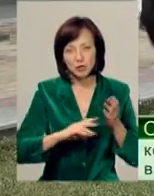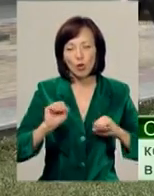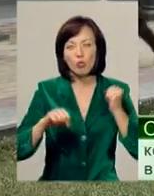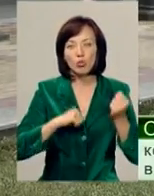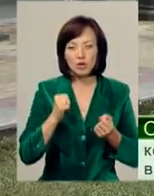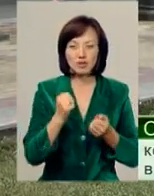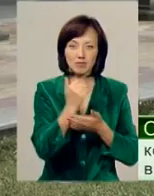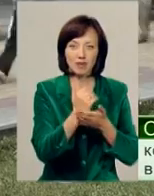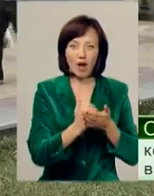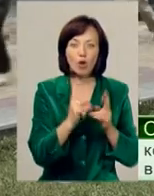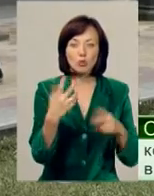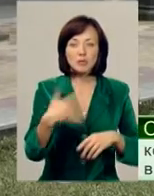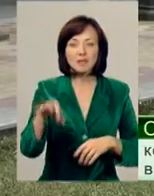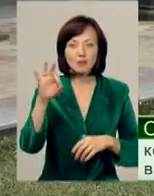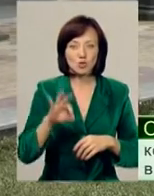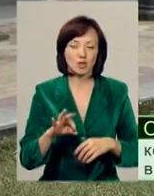знову ж таки більше